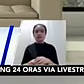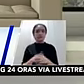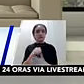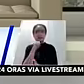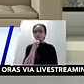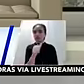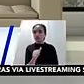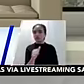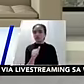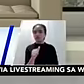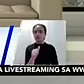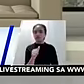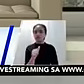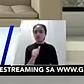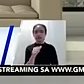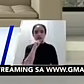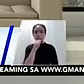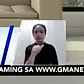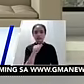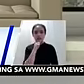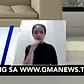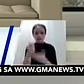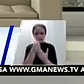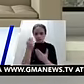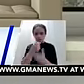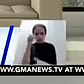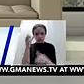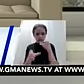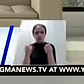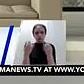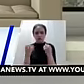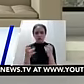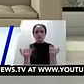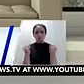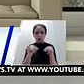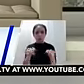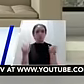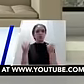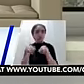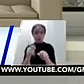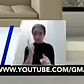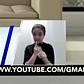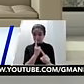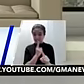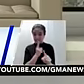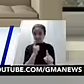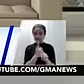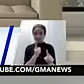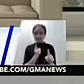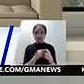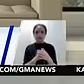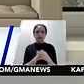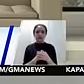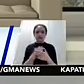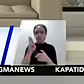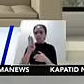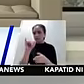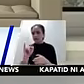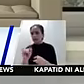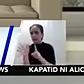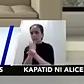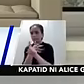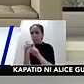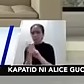hindi naman isolated case to, marami na ring issue ng mga, 'di ba, ng mga lagayan sa Bureau of Immigration, sa